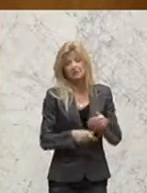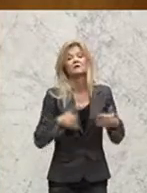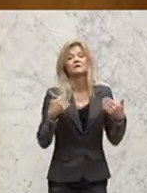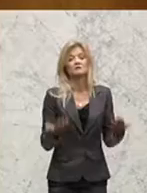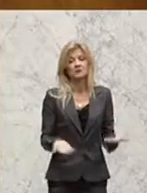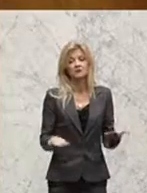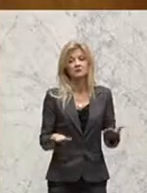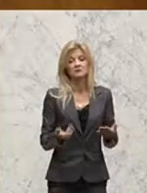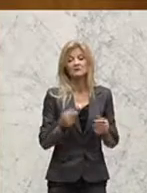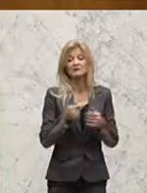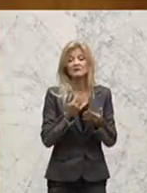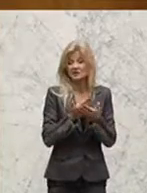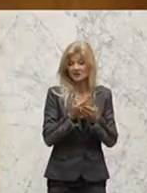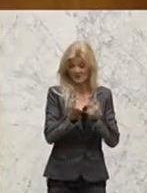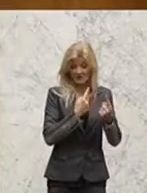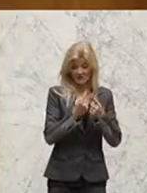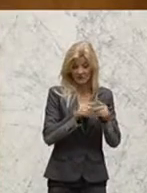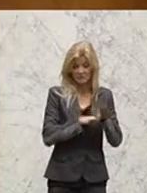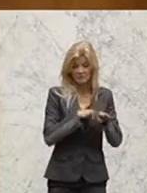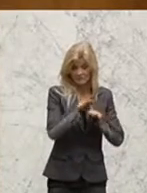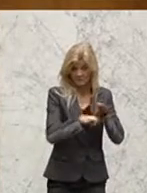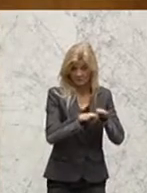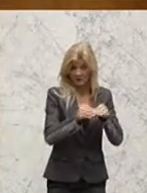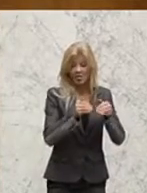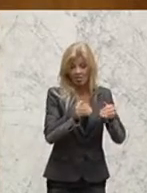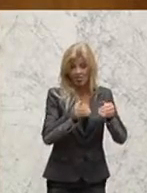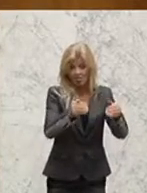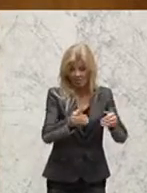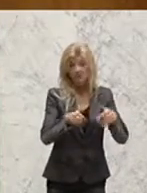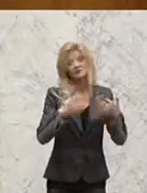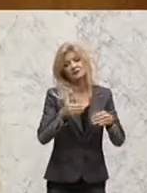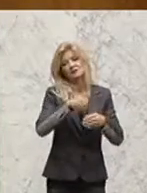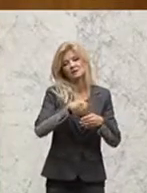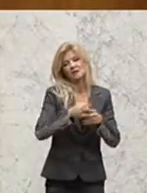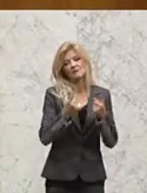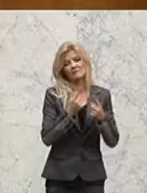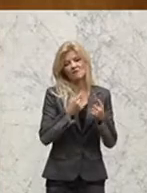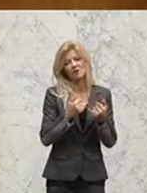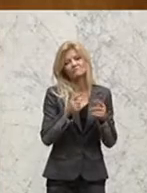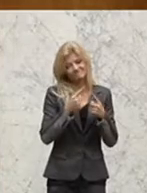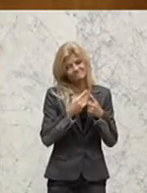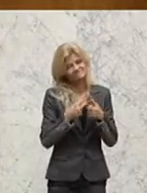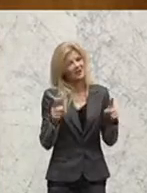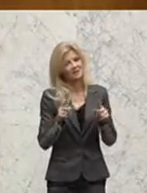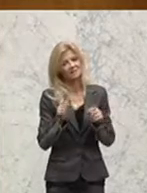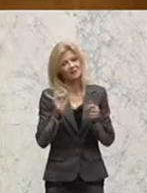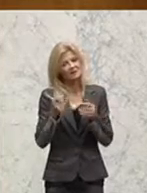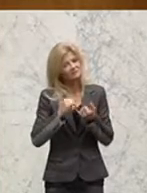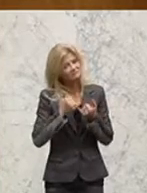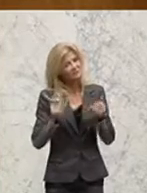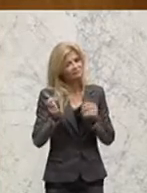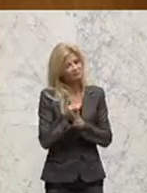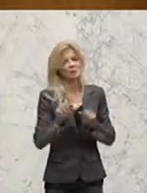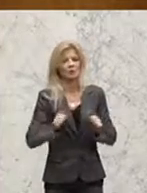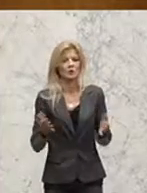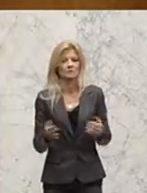kann dies weitere Auswirkungen im Verfahren nach sich ziehen. Frage 31 und 32, wo es